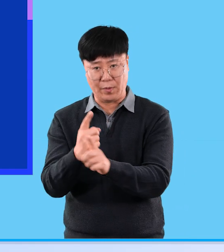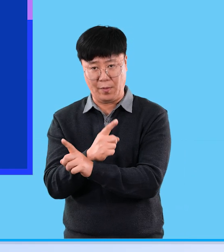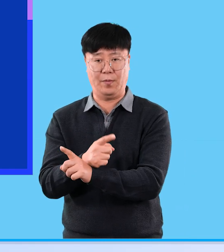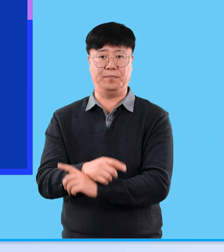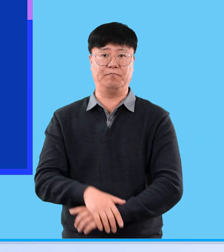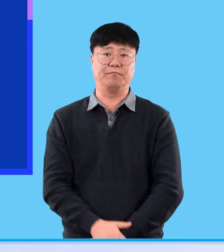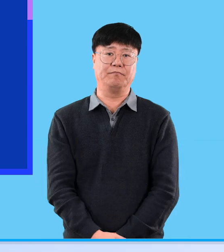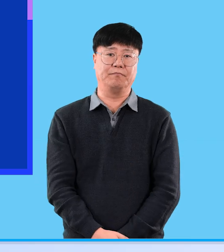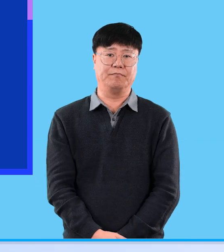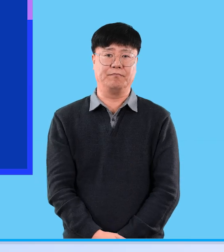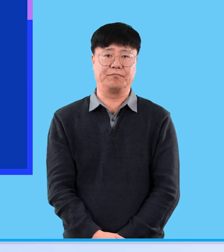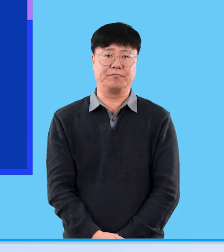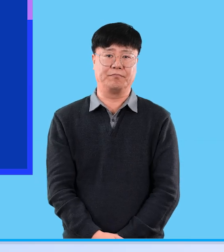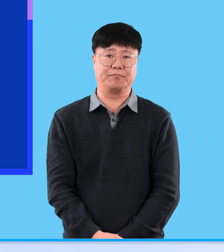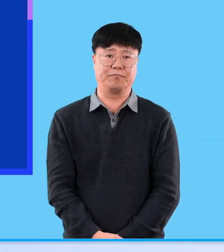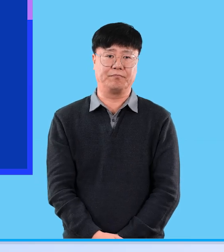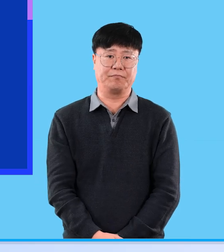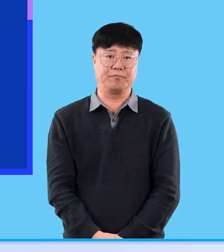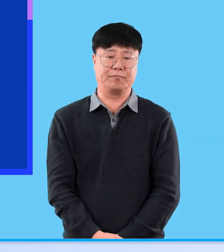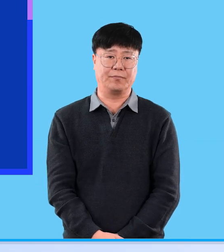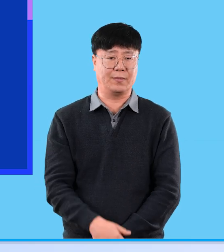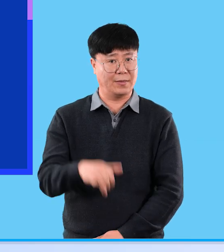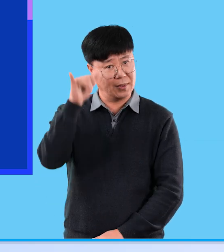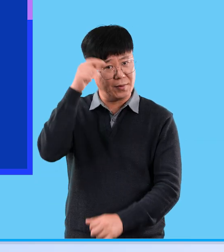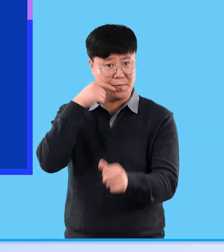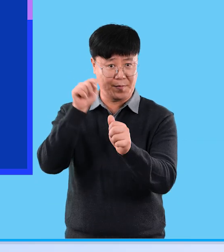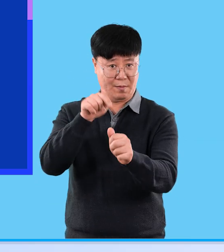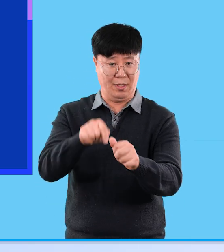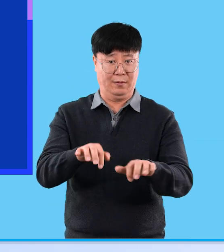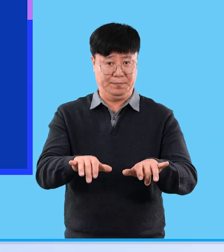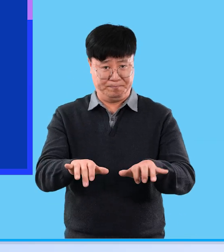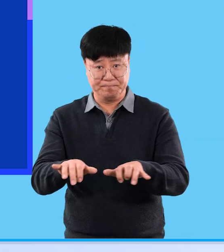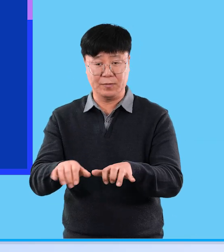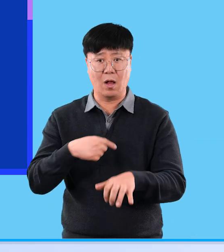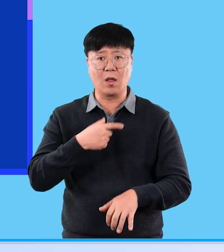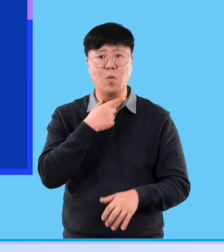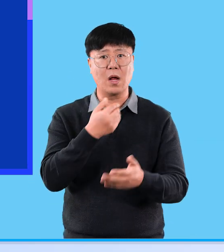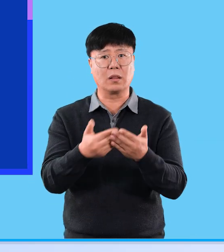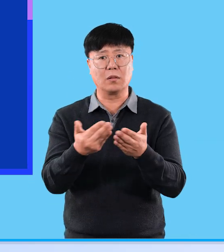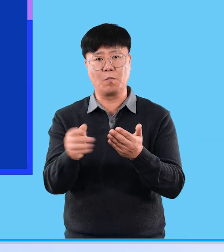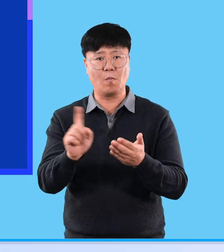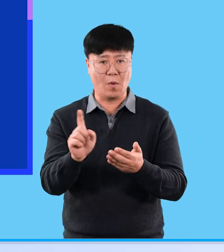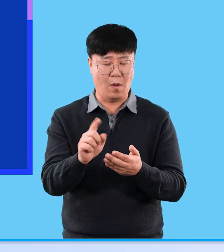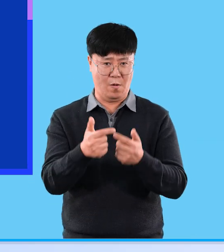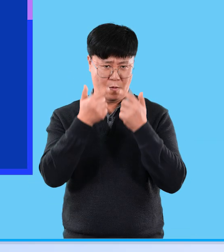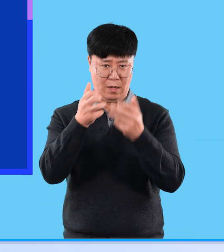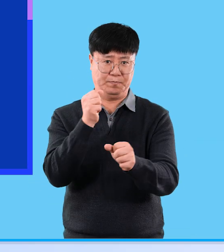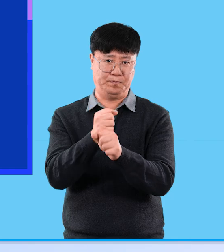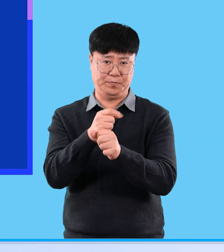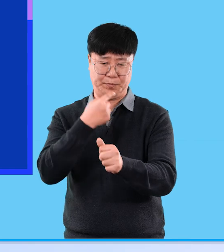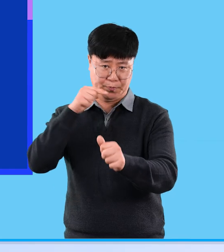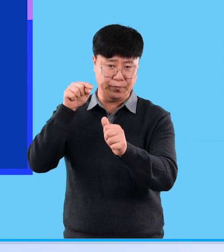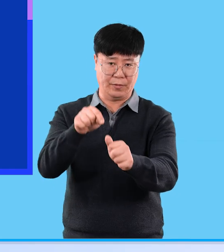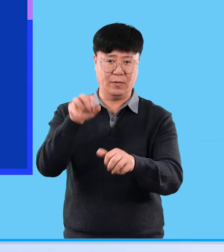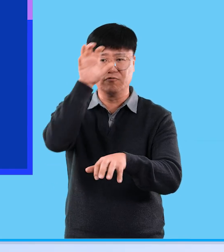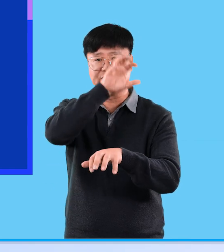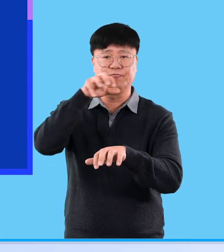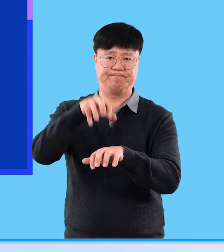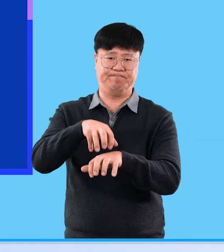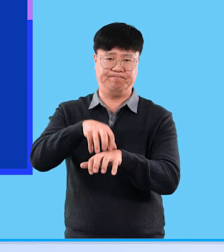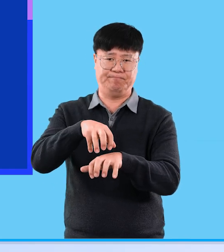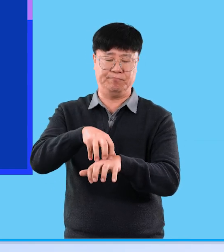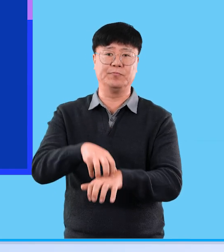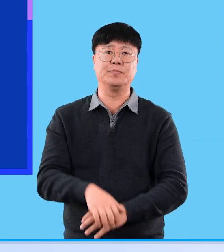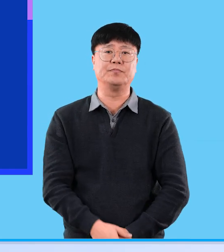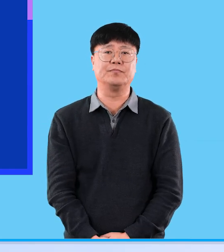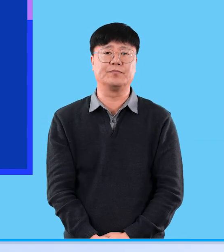및 변형을 하게 됩니다. 프롬프트 실습을 하면서 자기가 원하는 이미지를 정확하게 만들 수 있도록